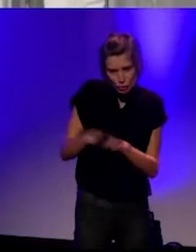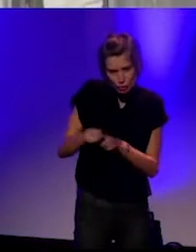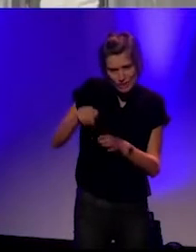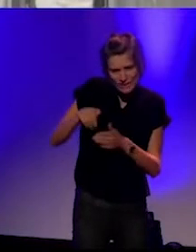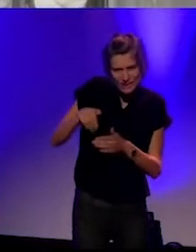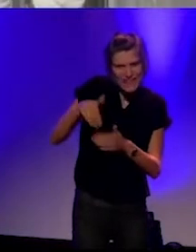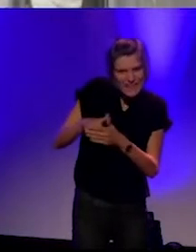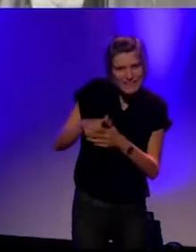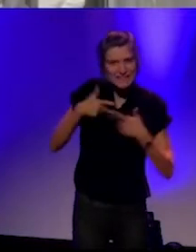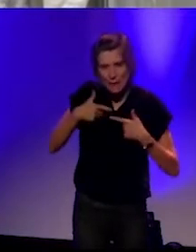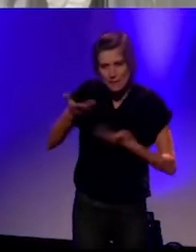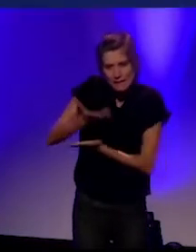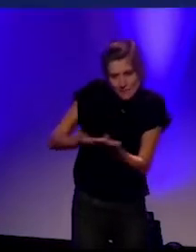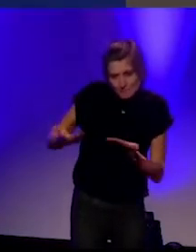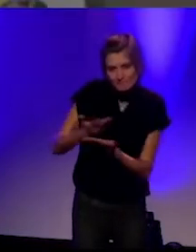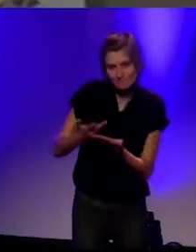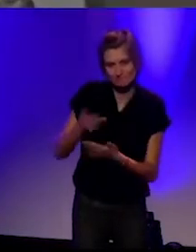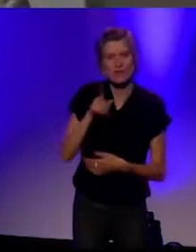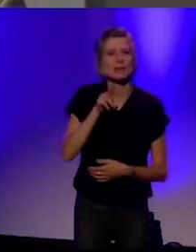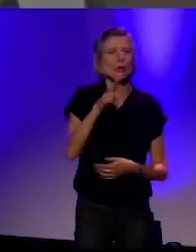daar staat KU Leuven Engage voor.